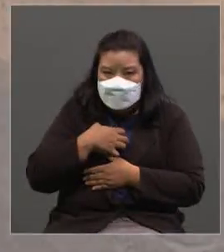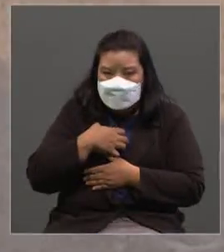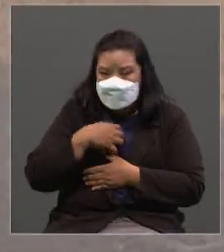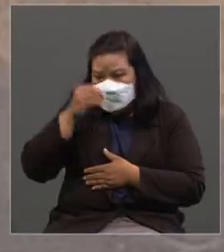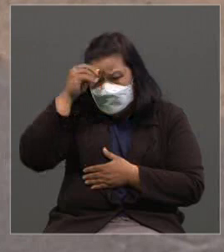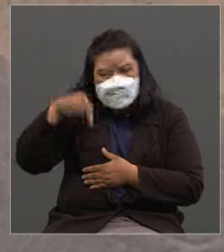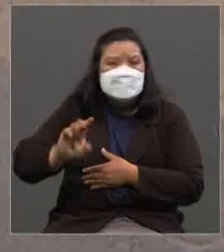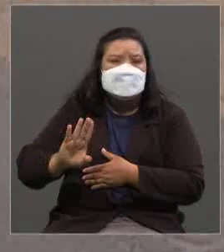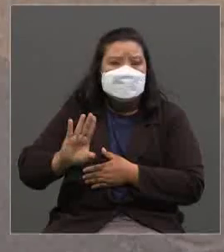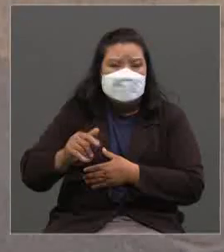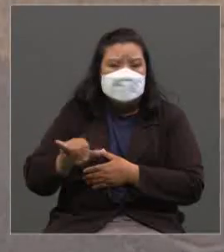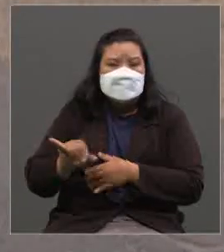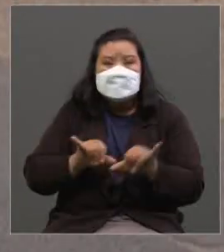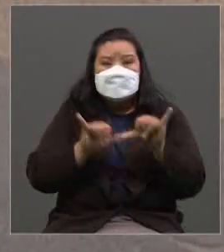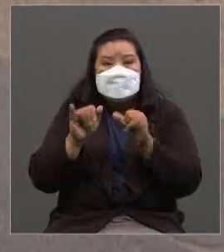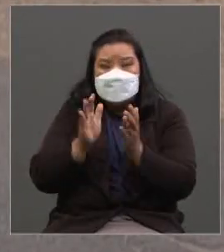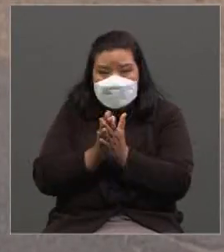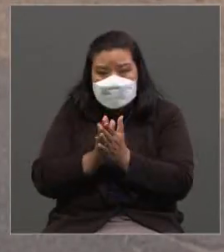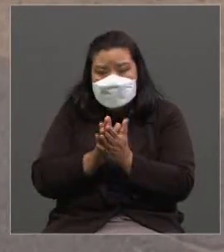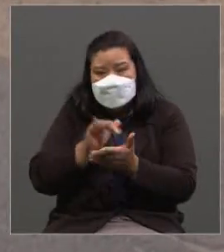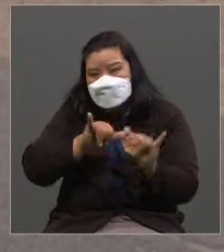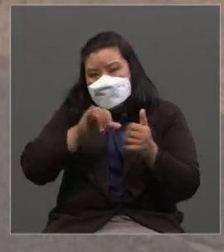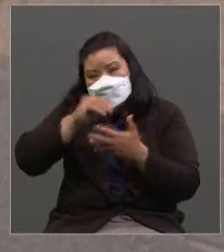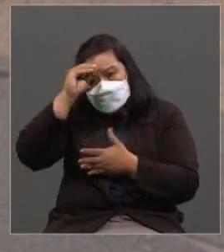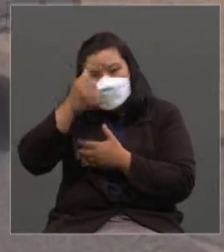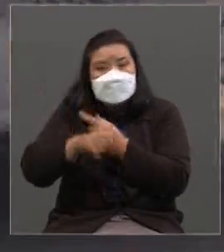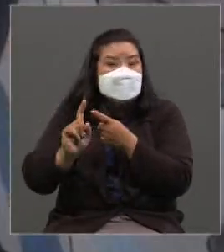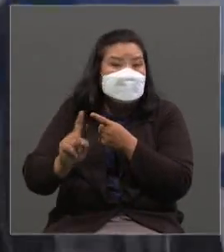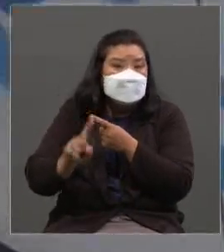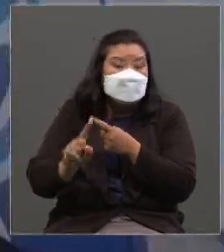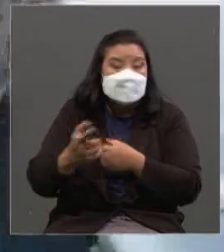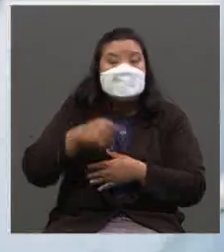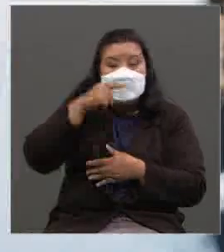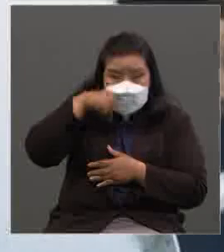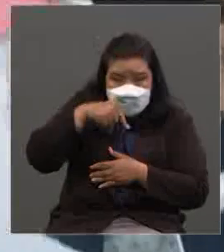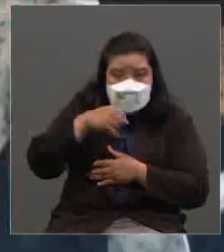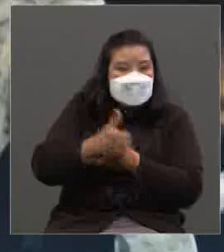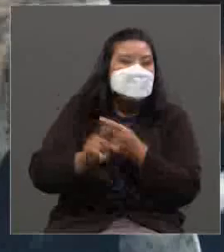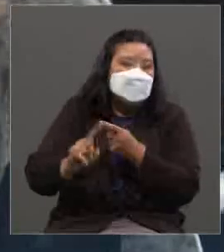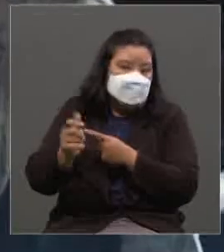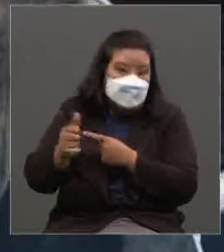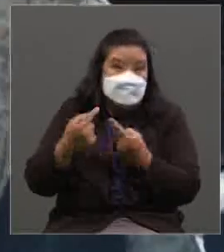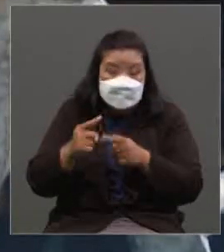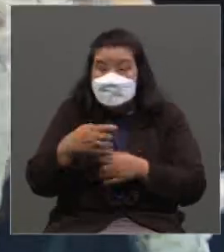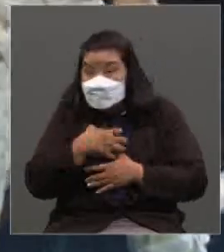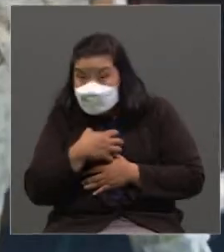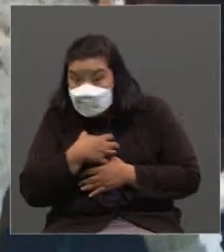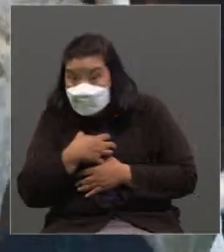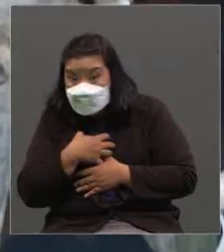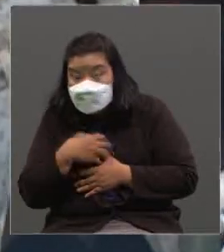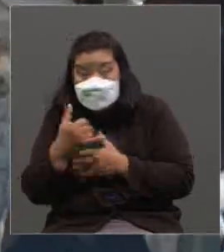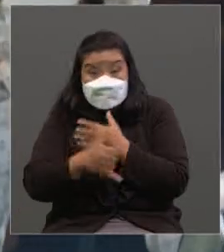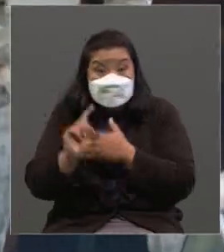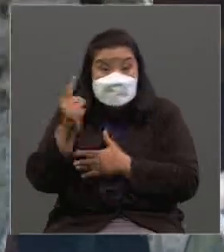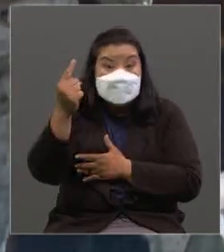ต่อสามารถเทียบโอนหน่วยกิตเพื่อมาศึกษายังสถาบันการศึกษาในไทยส่วนคนที่ต้องการไปศึกษาต่อที่ประเทศ